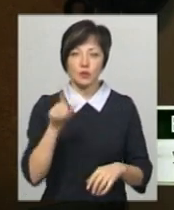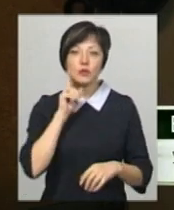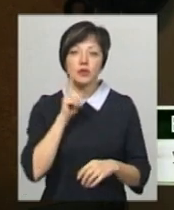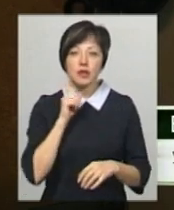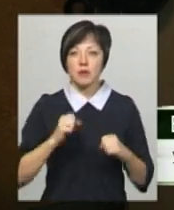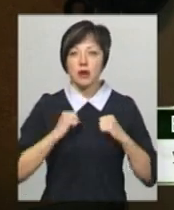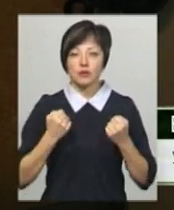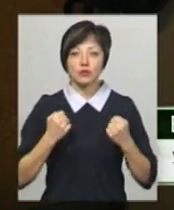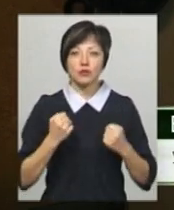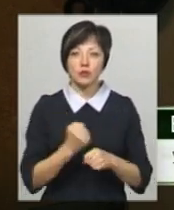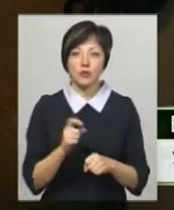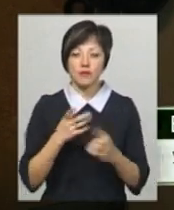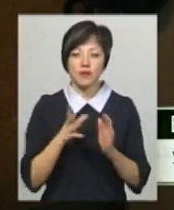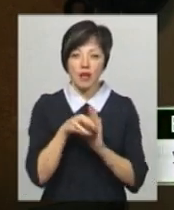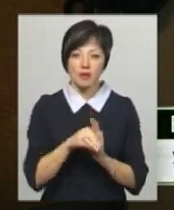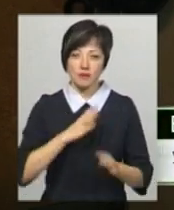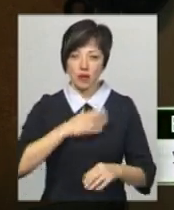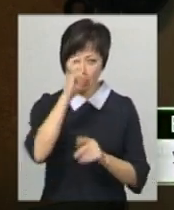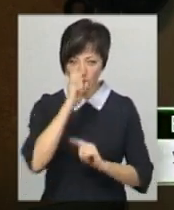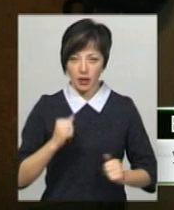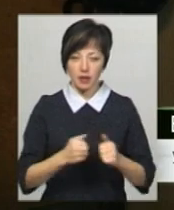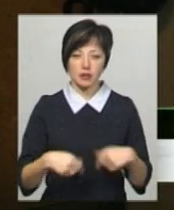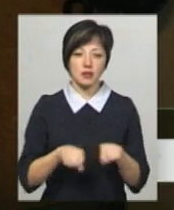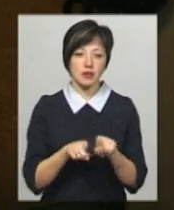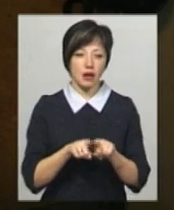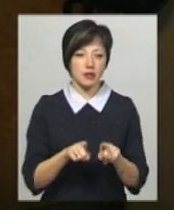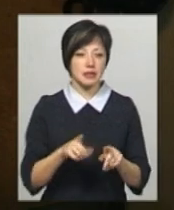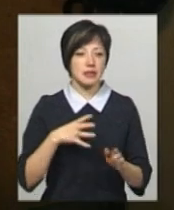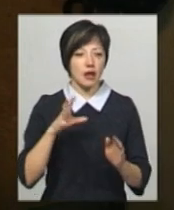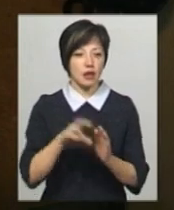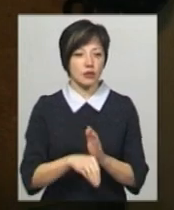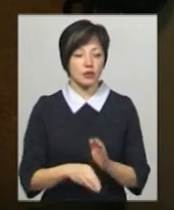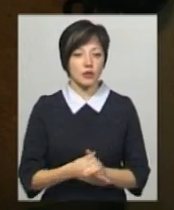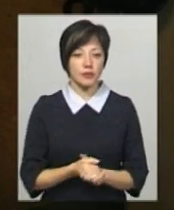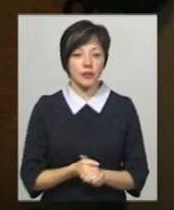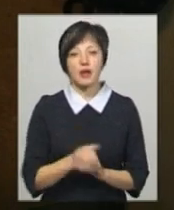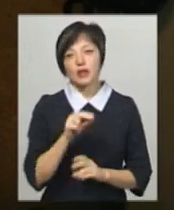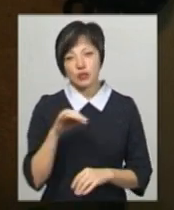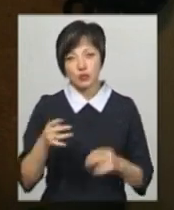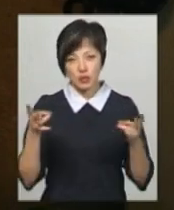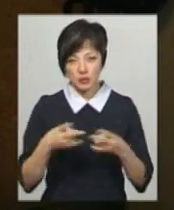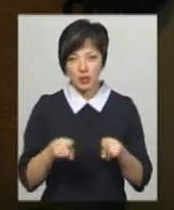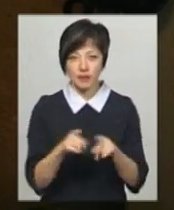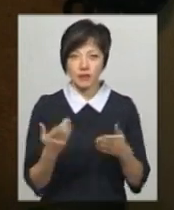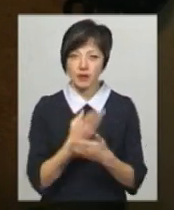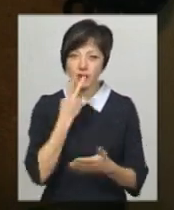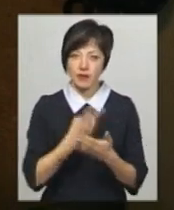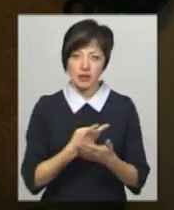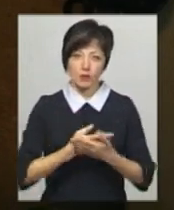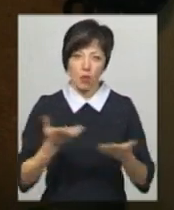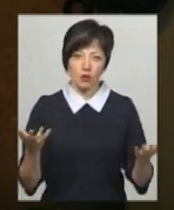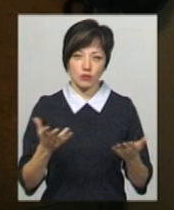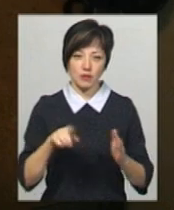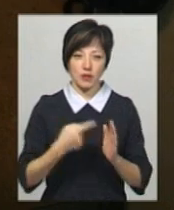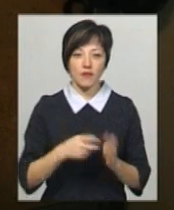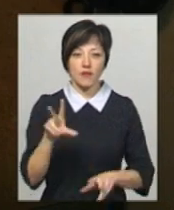зробити, щось вкласти у нашу країну і так загинули. А чи вважаєте ви, що потрібно такі фільми дивитися і показувати?